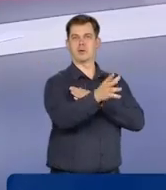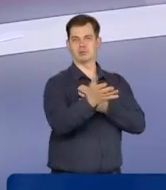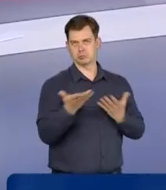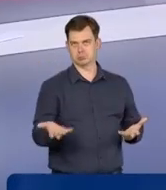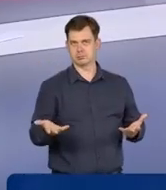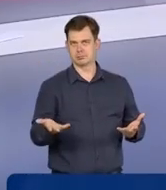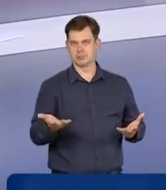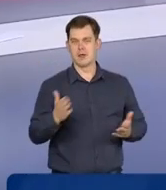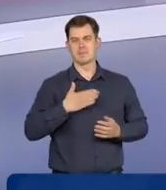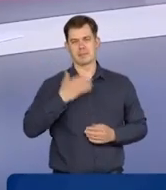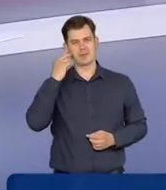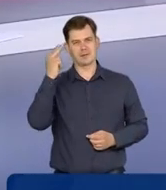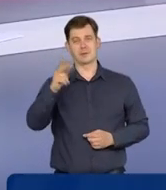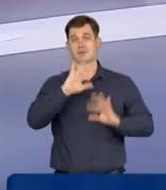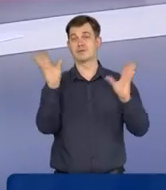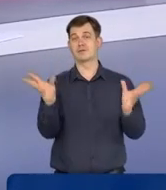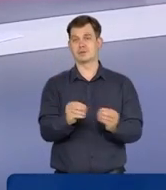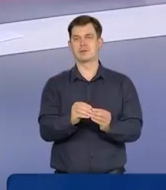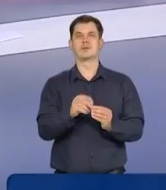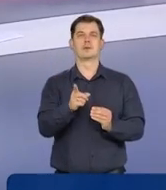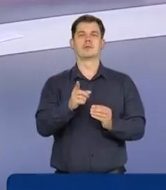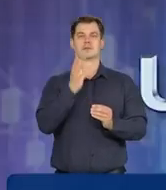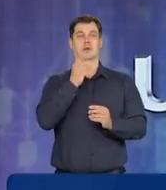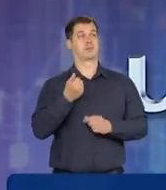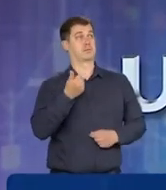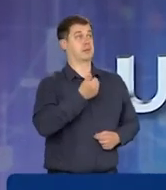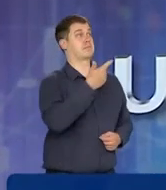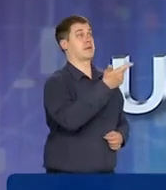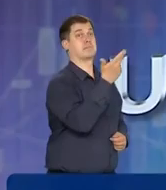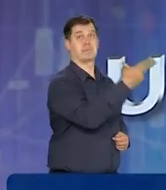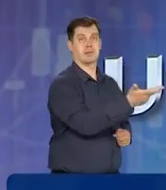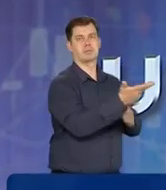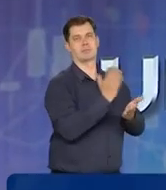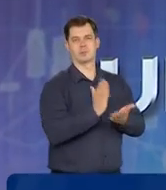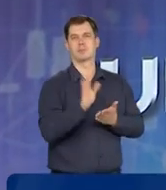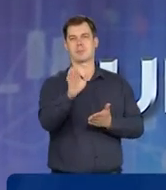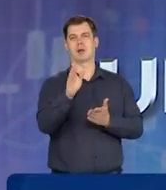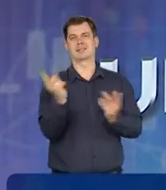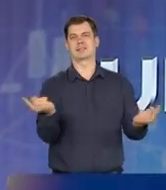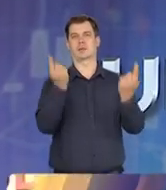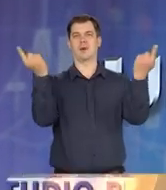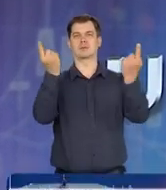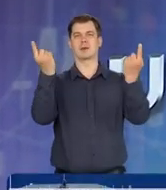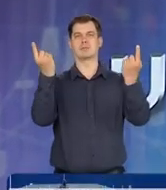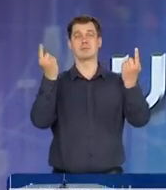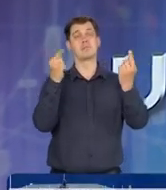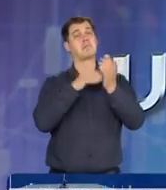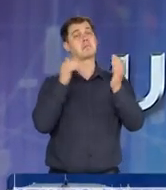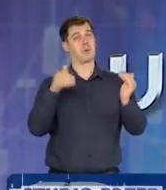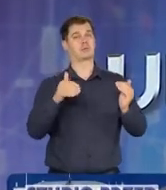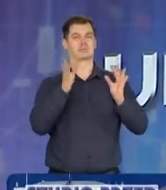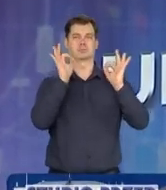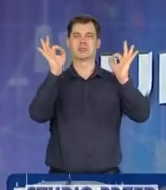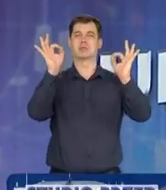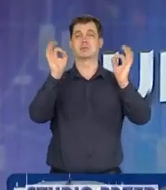mam nadzieję że konkluzję kopła teraz przyjaciele to że serce pokazują z każdej z tych sytuacji jest taka że jednak będzie